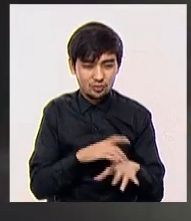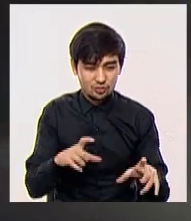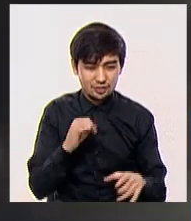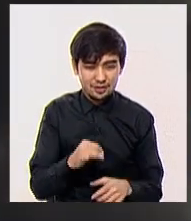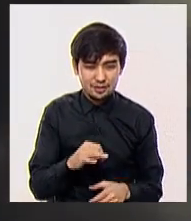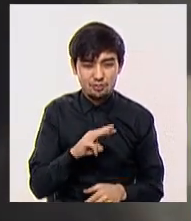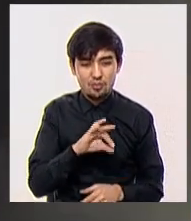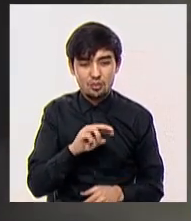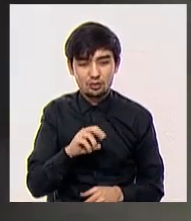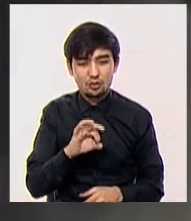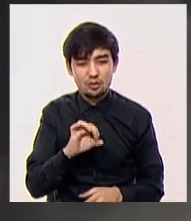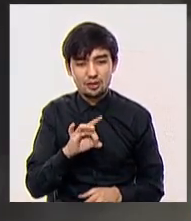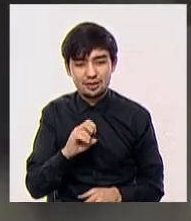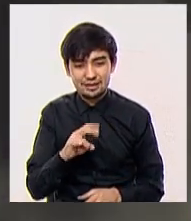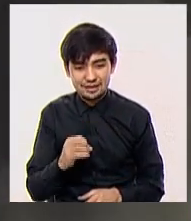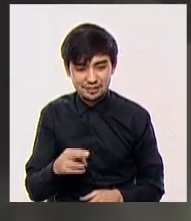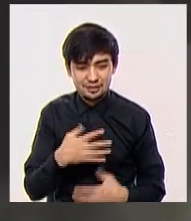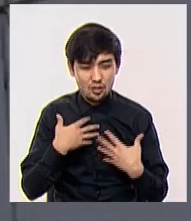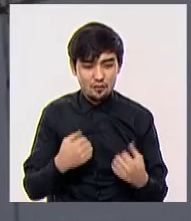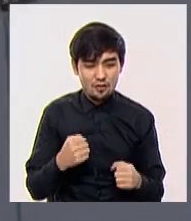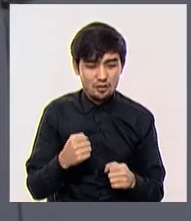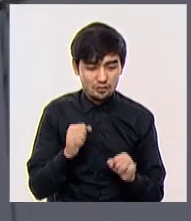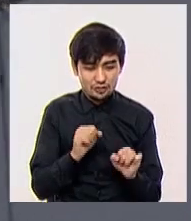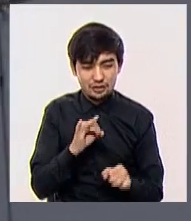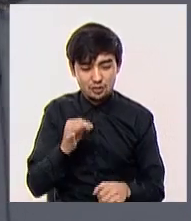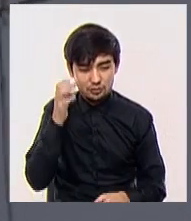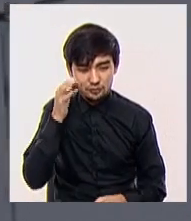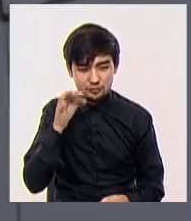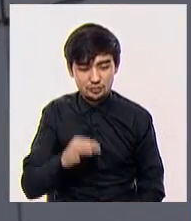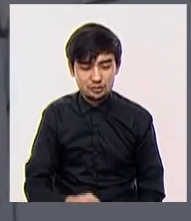и модернизации здравоохранения и образования. Не подальше держитесь, хорошо?